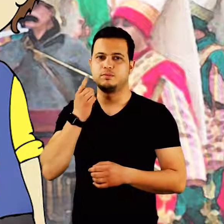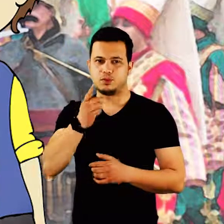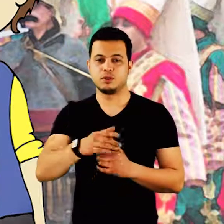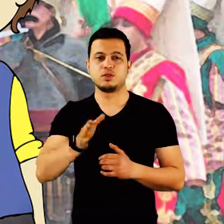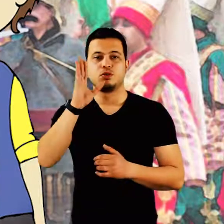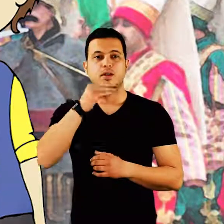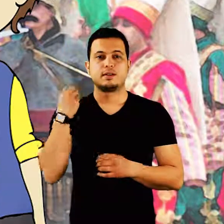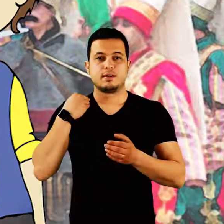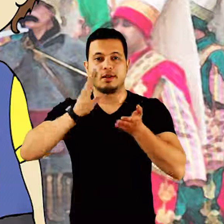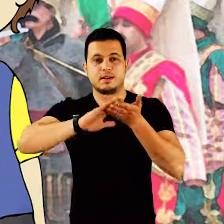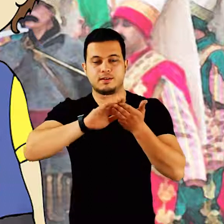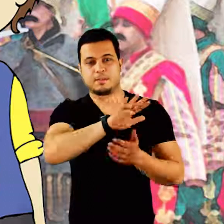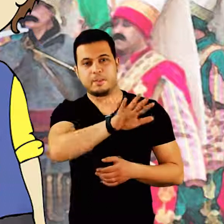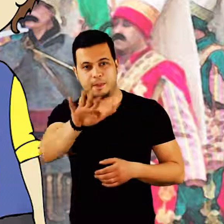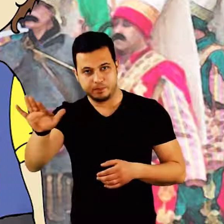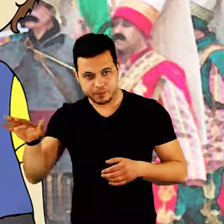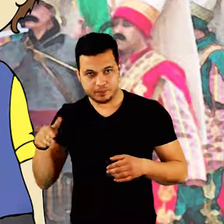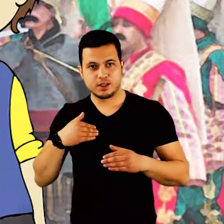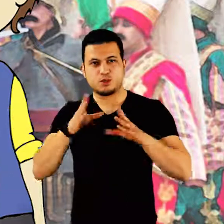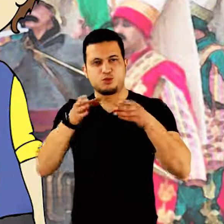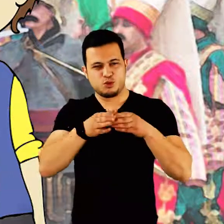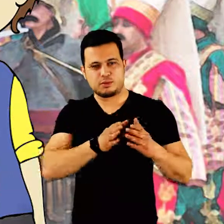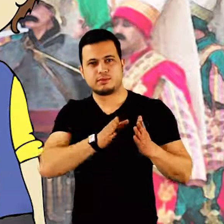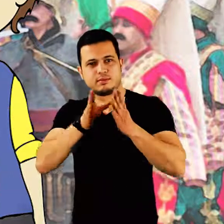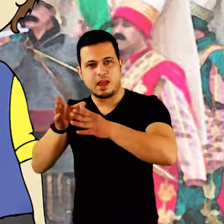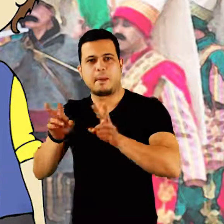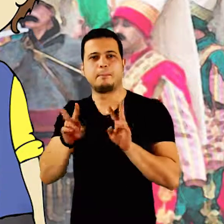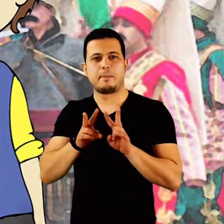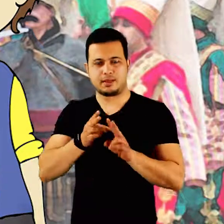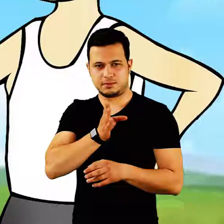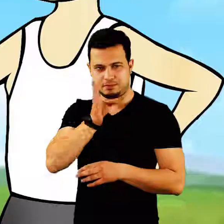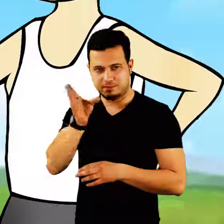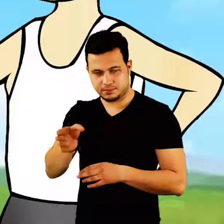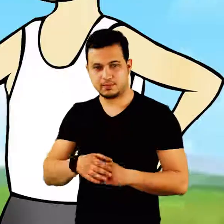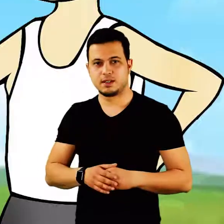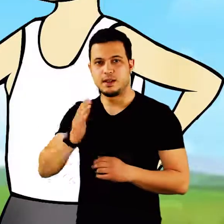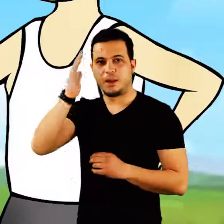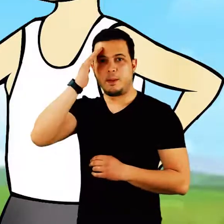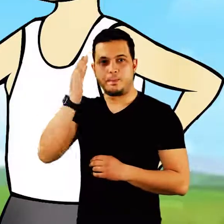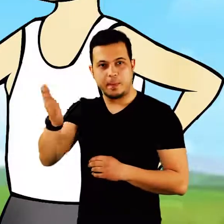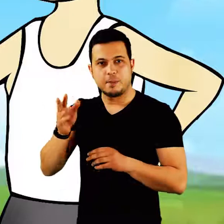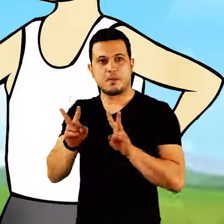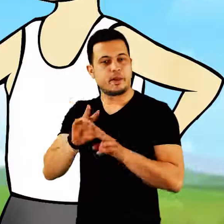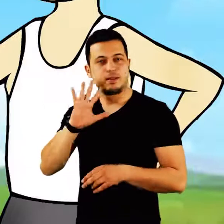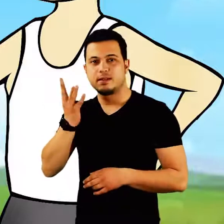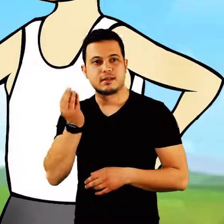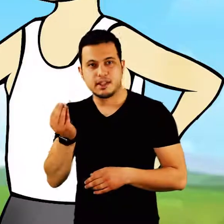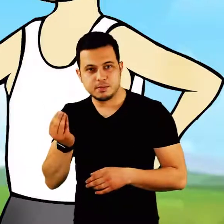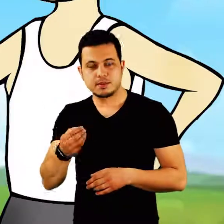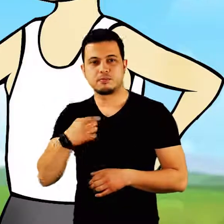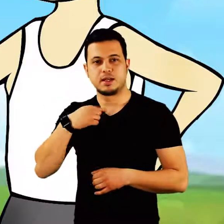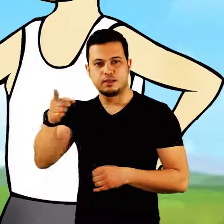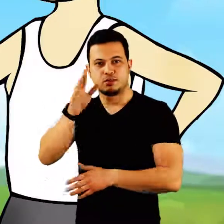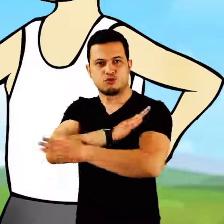edindikleri arkadaşları Mehmet'i görmek için yanlarına gitti. Merhaba Mehmet. Nasılsın? Çok